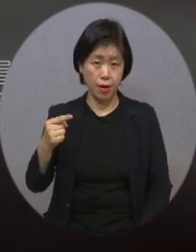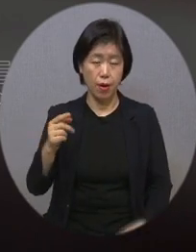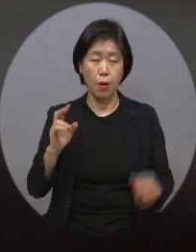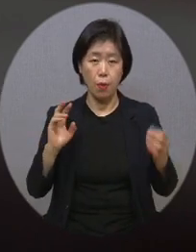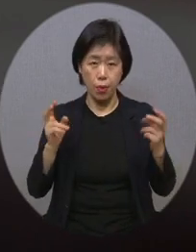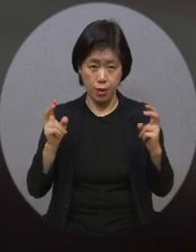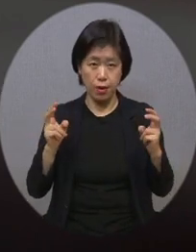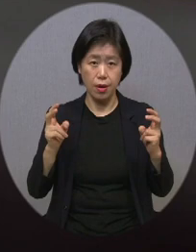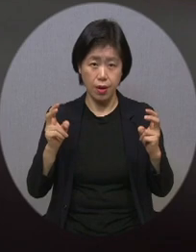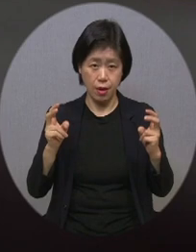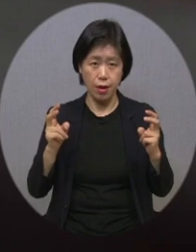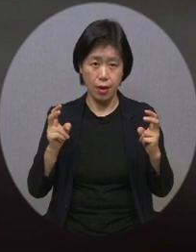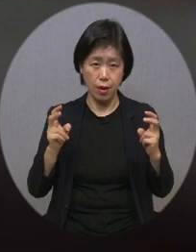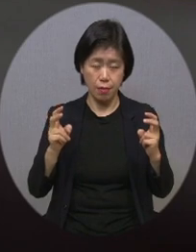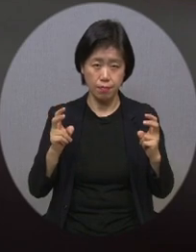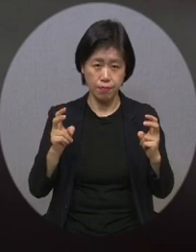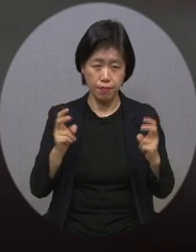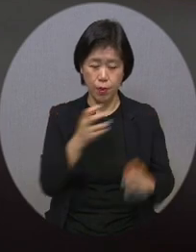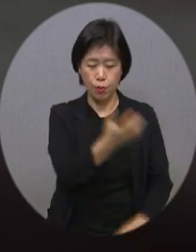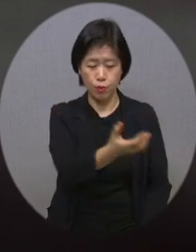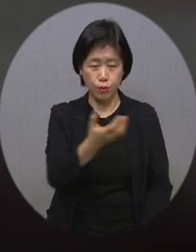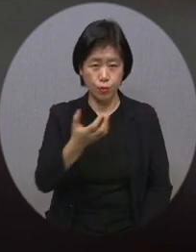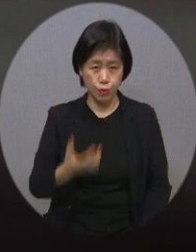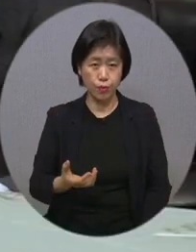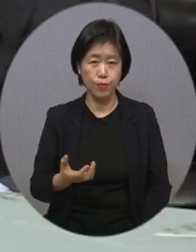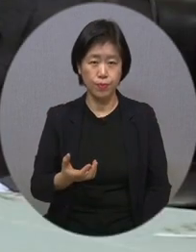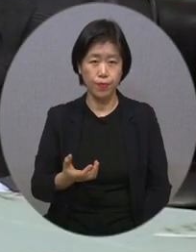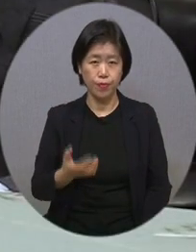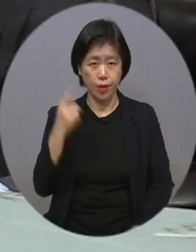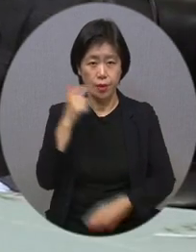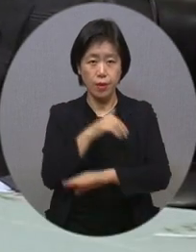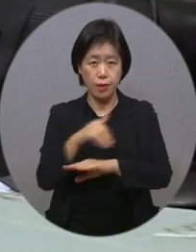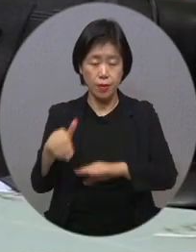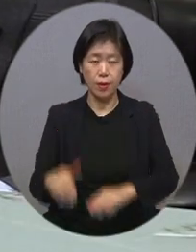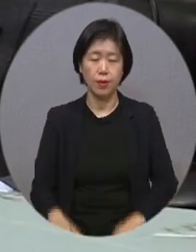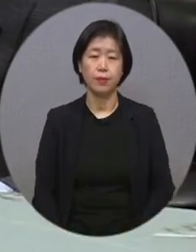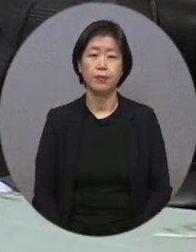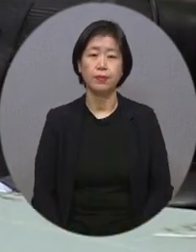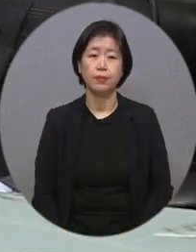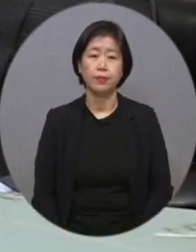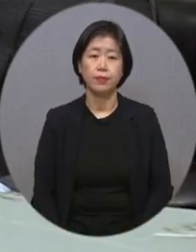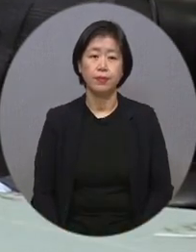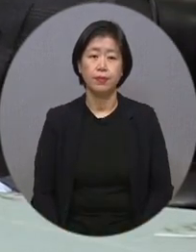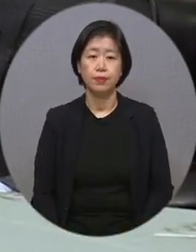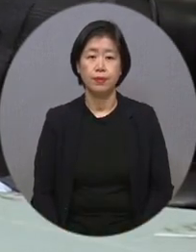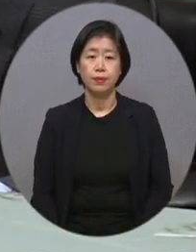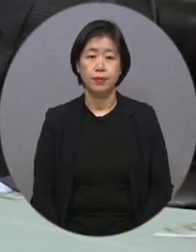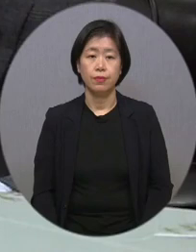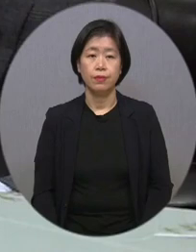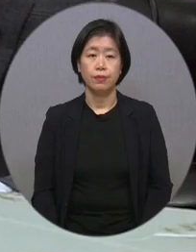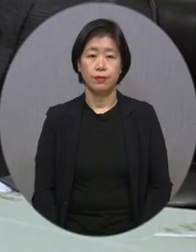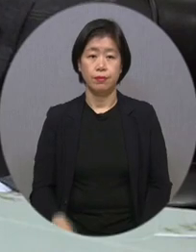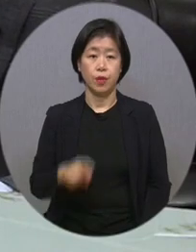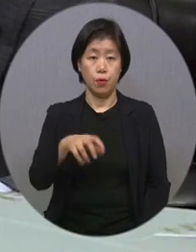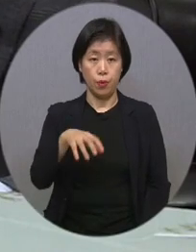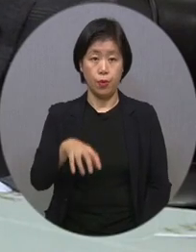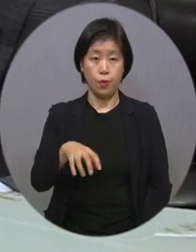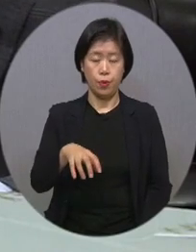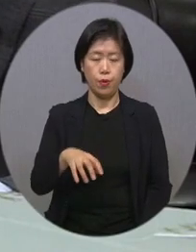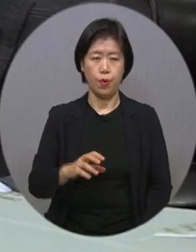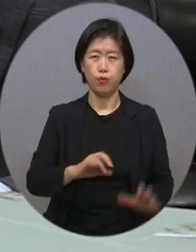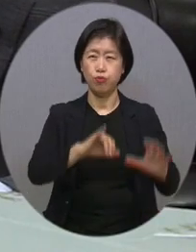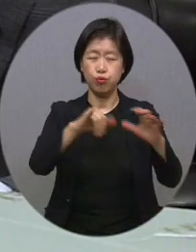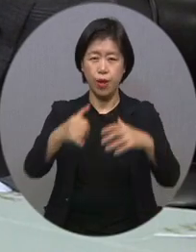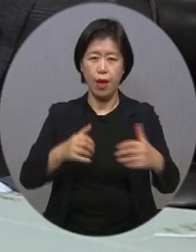시범 네네. 도시로 지정을 해줬어요. 산단을. 그래서 앞으로 거기에는 이제 국제 경쟁력을 갖추고